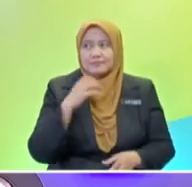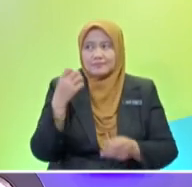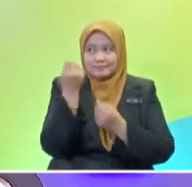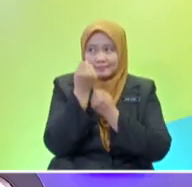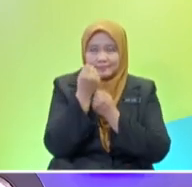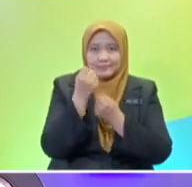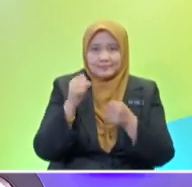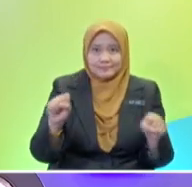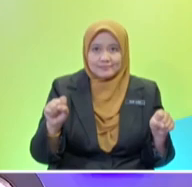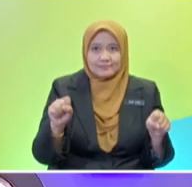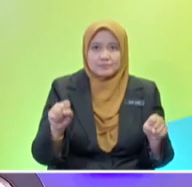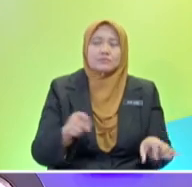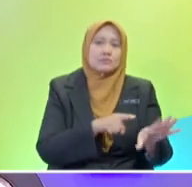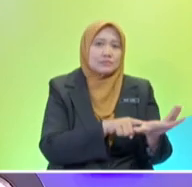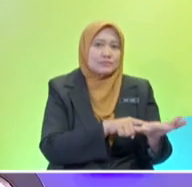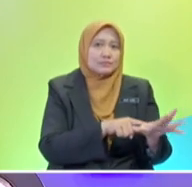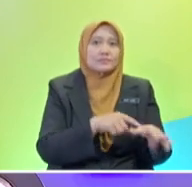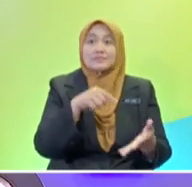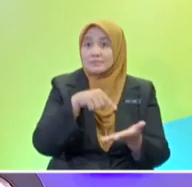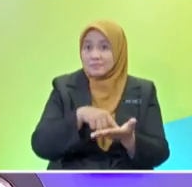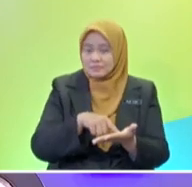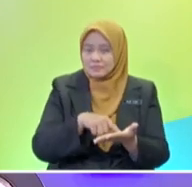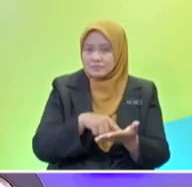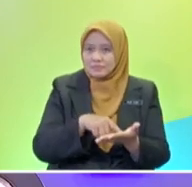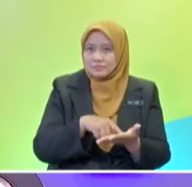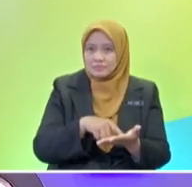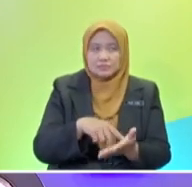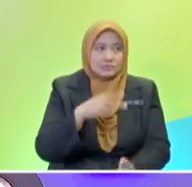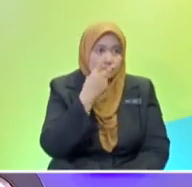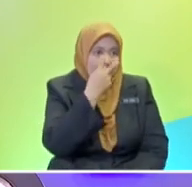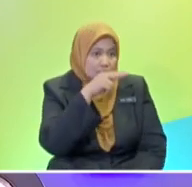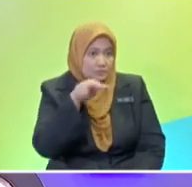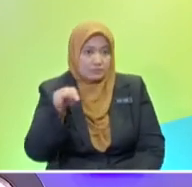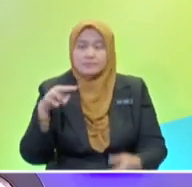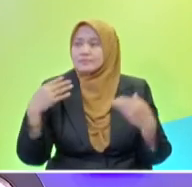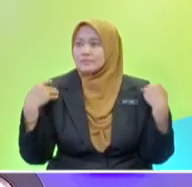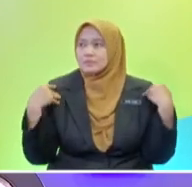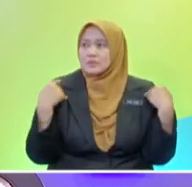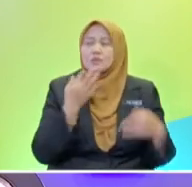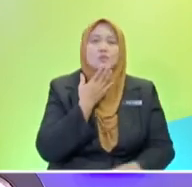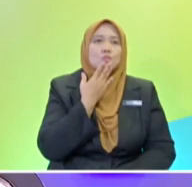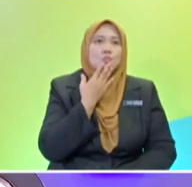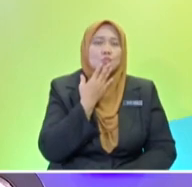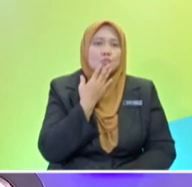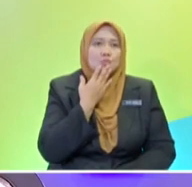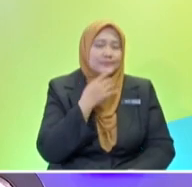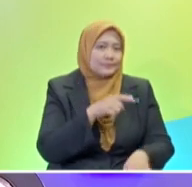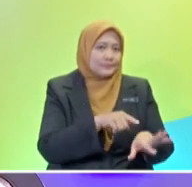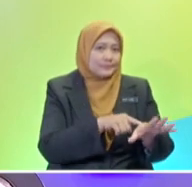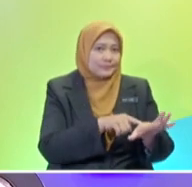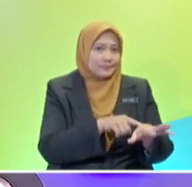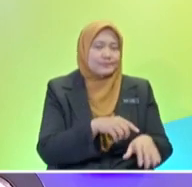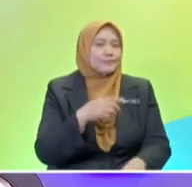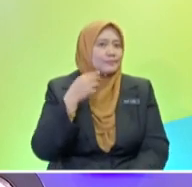mulakan. Daun-daun ni kalau kita perhatikan, dia ada yang warna hijau. Ada